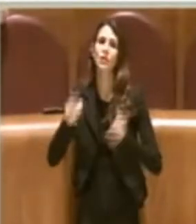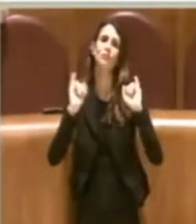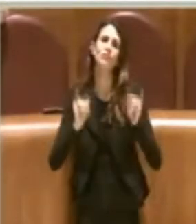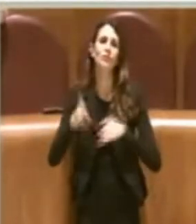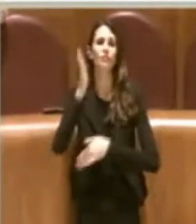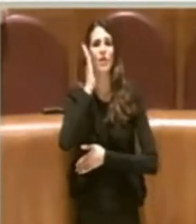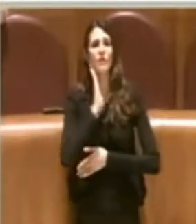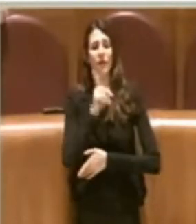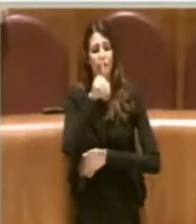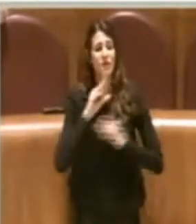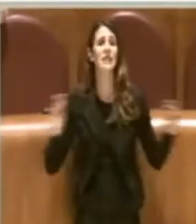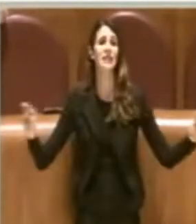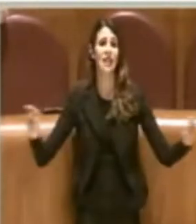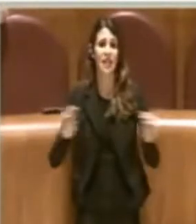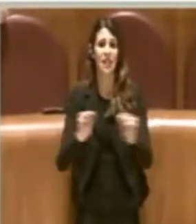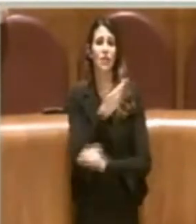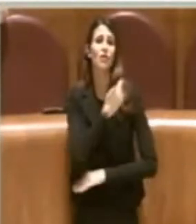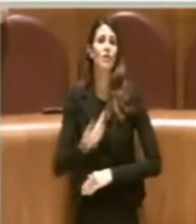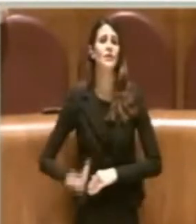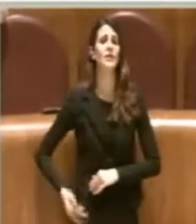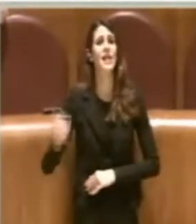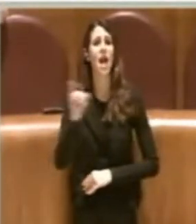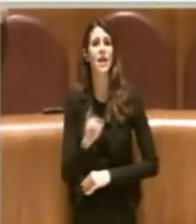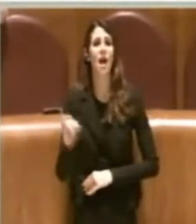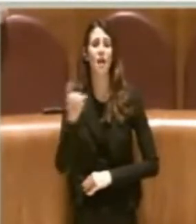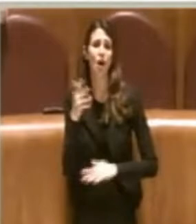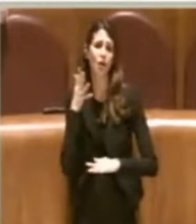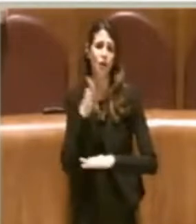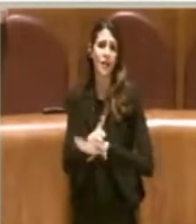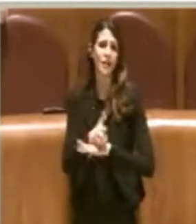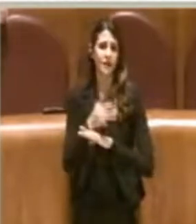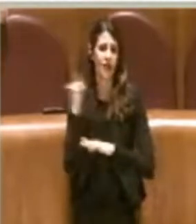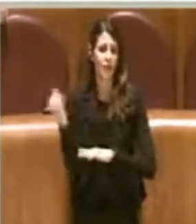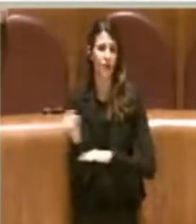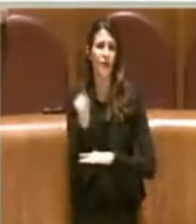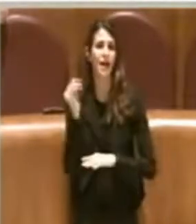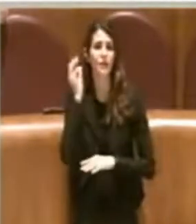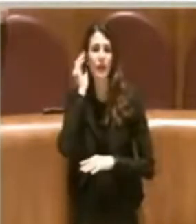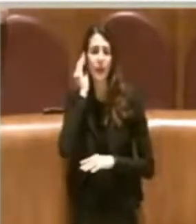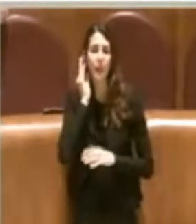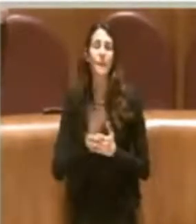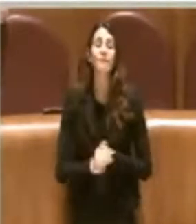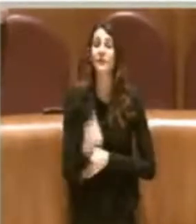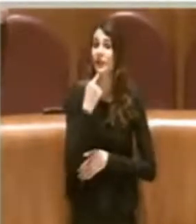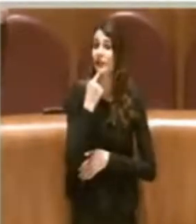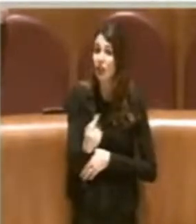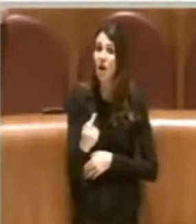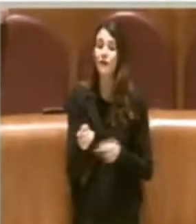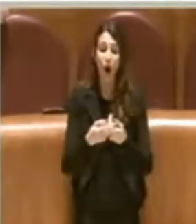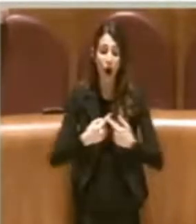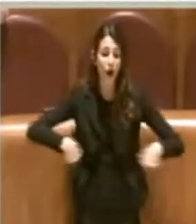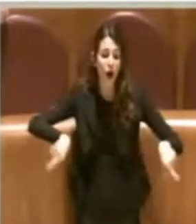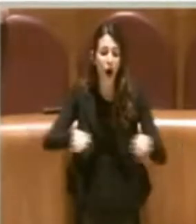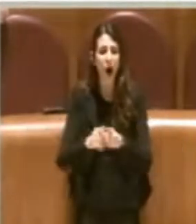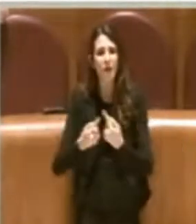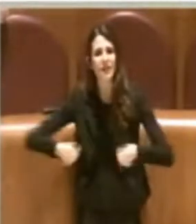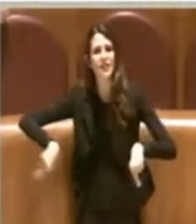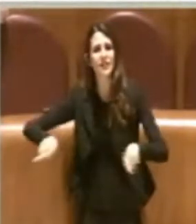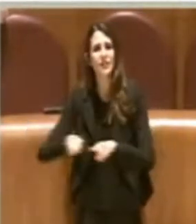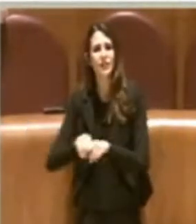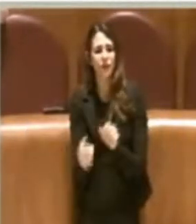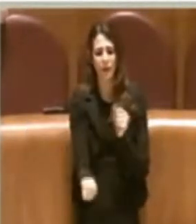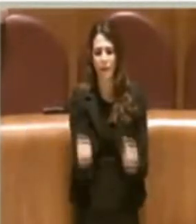per consentire alla consigliera Iorio l'intervento. Prego, consigliera. Quindi, come dicevo, spesso in queste commissioni si rilevano